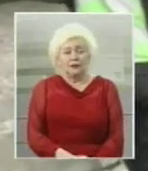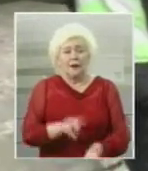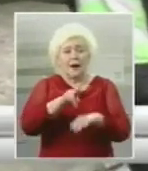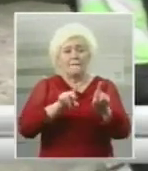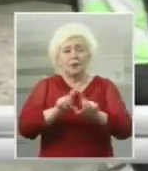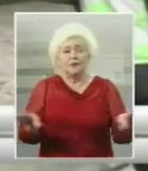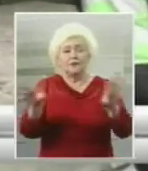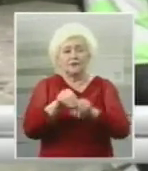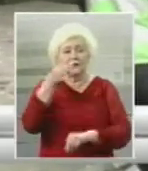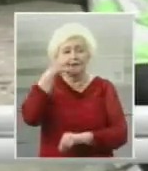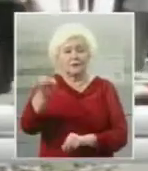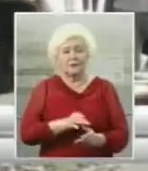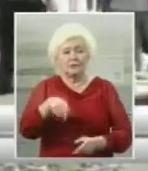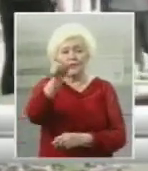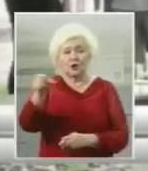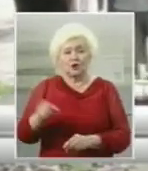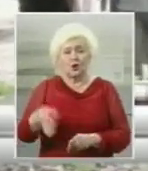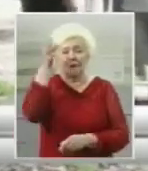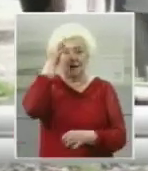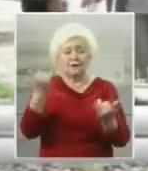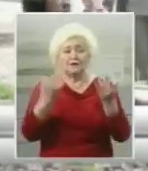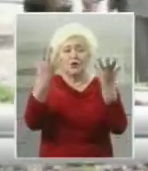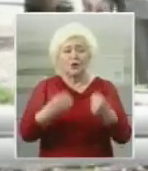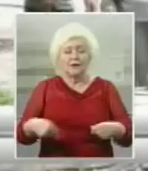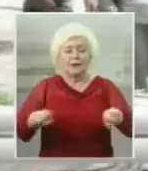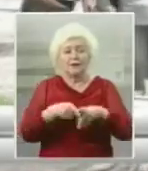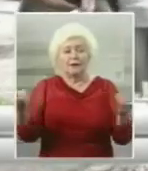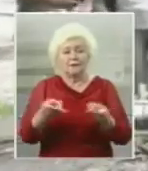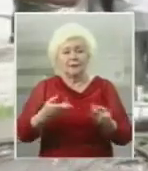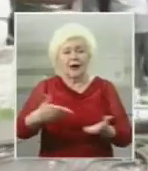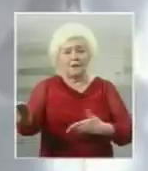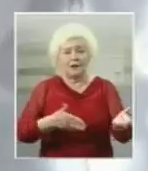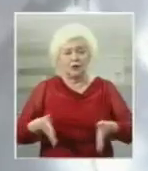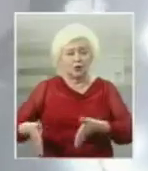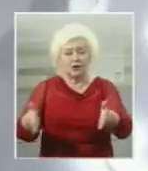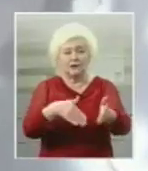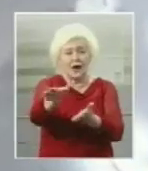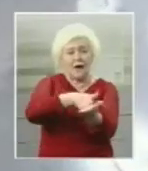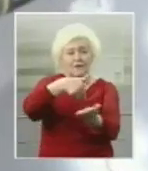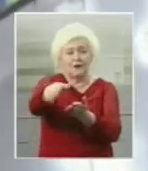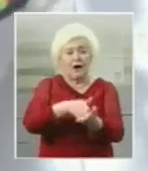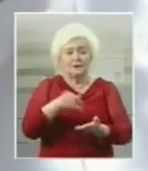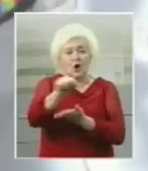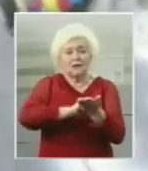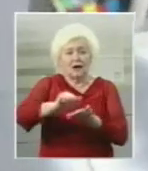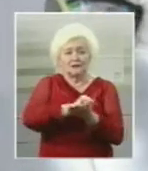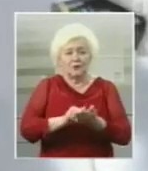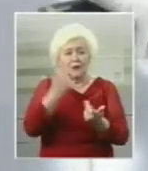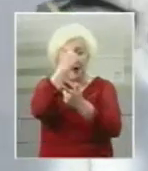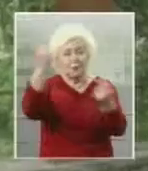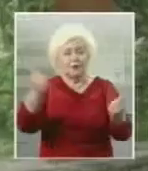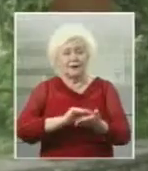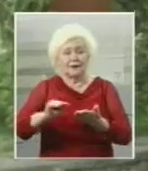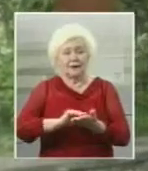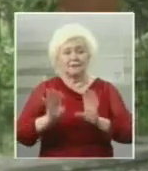Поліція разом з відповідальними громадянами нагадує цього дня, як треба переходити дорогу. Фарбою на асфальті робимо попереджувальні написи,